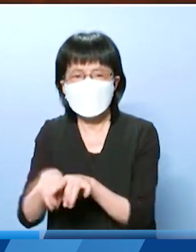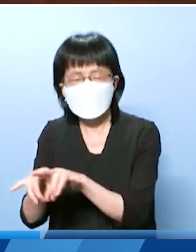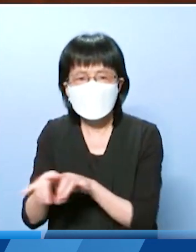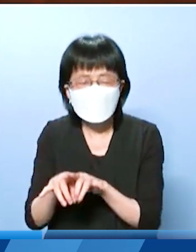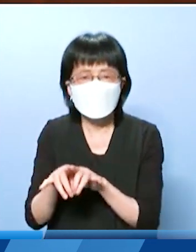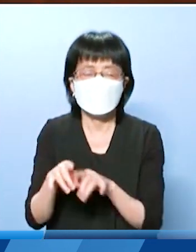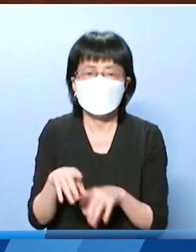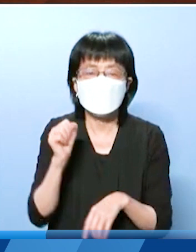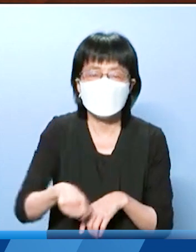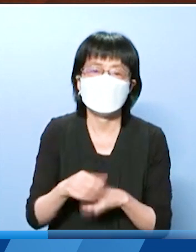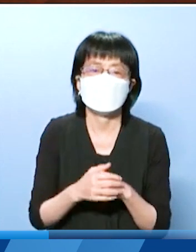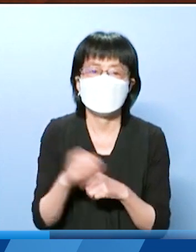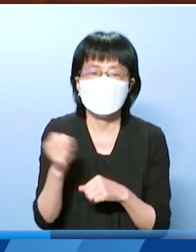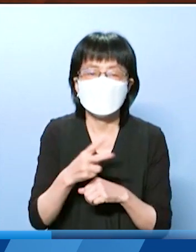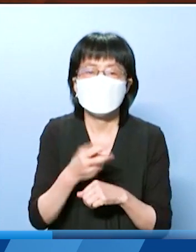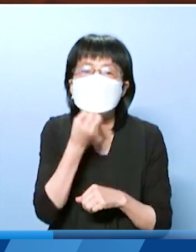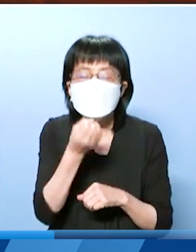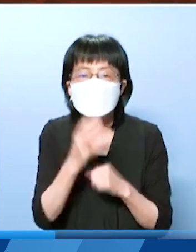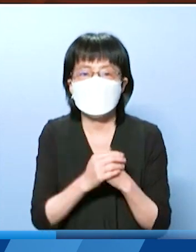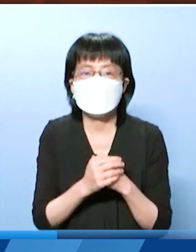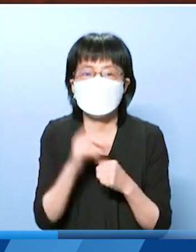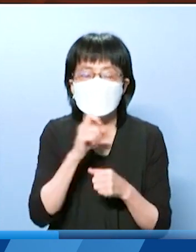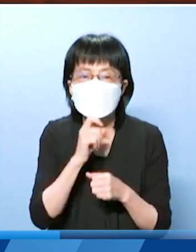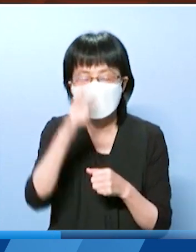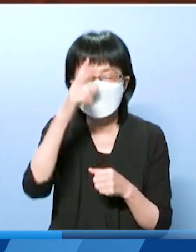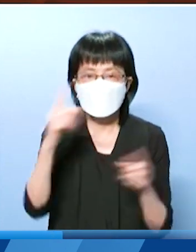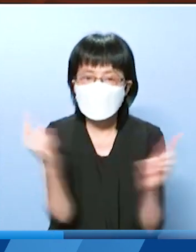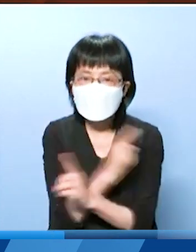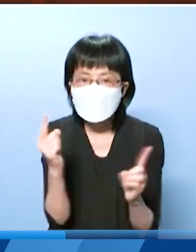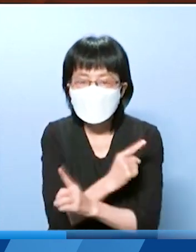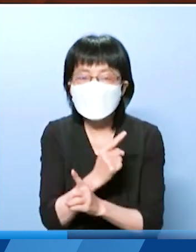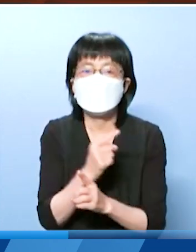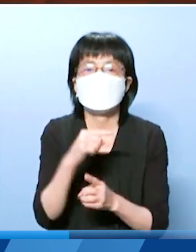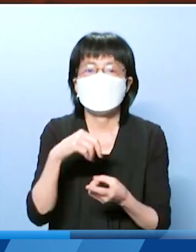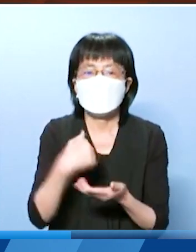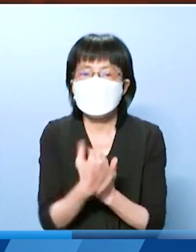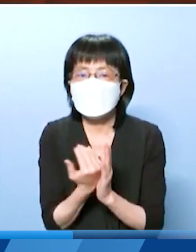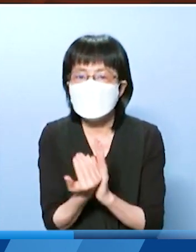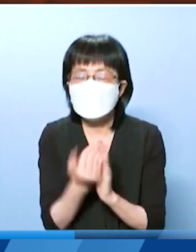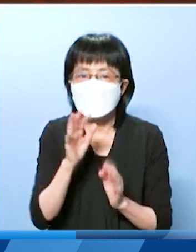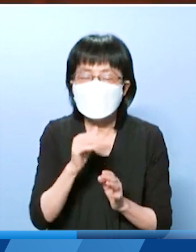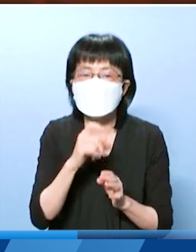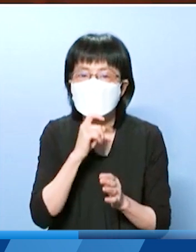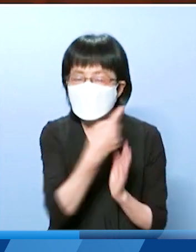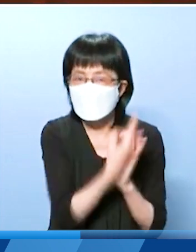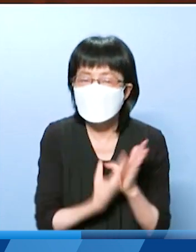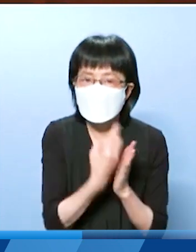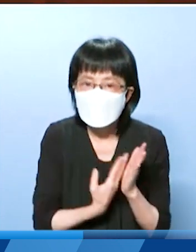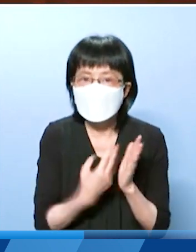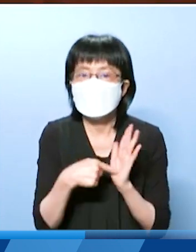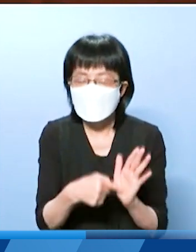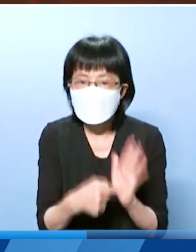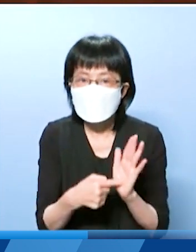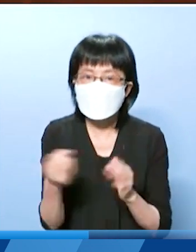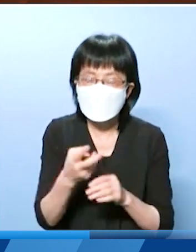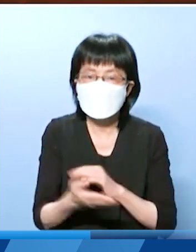員建議政府應就合規格的替代產品向市民和業界提供指引，以及推廣重